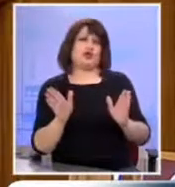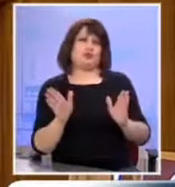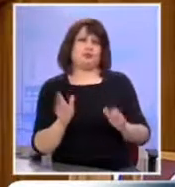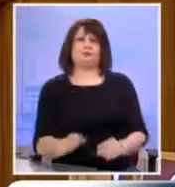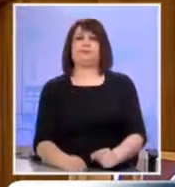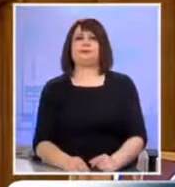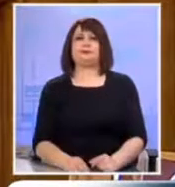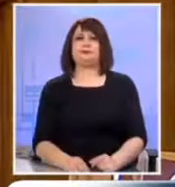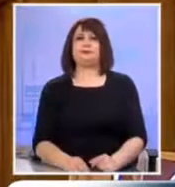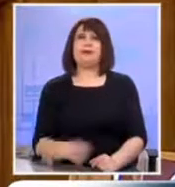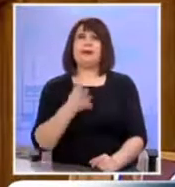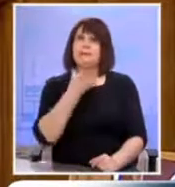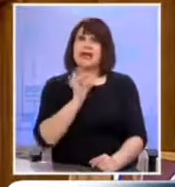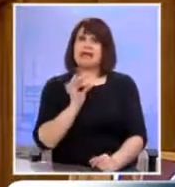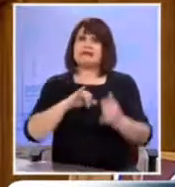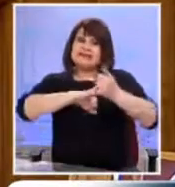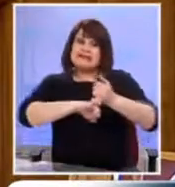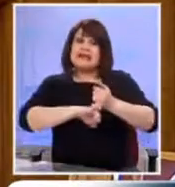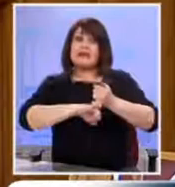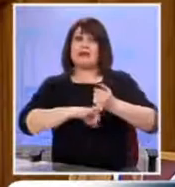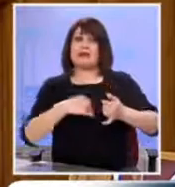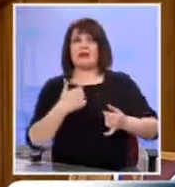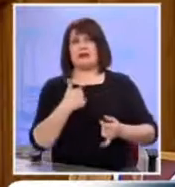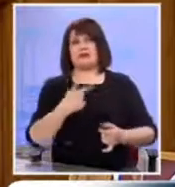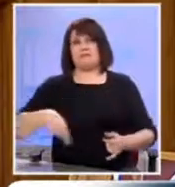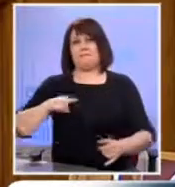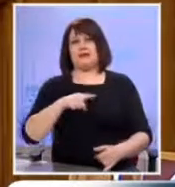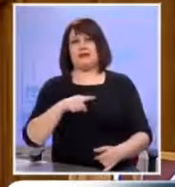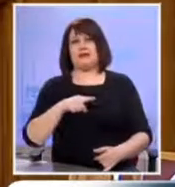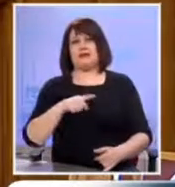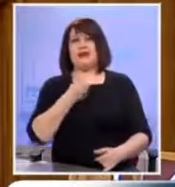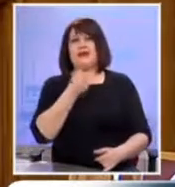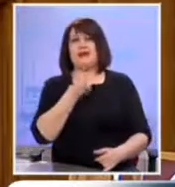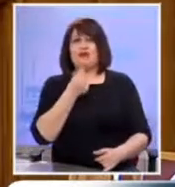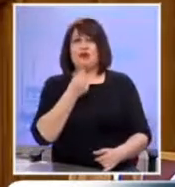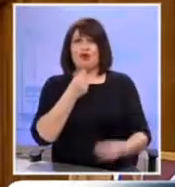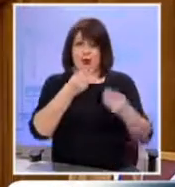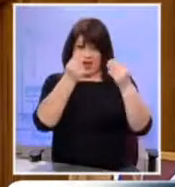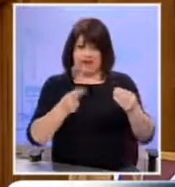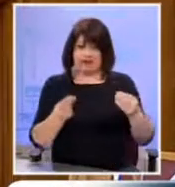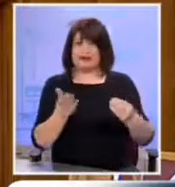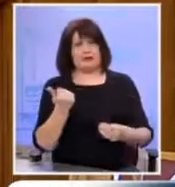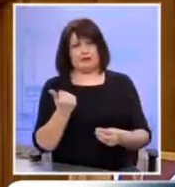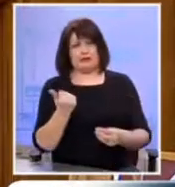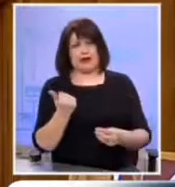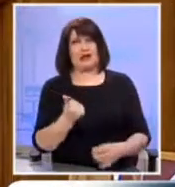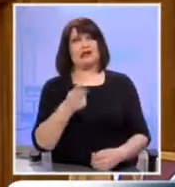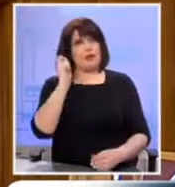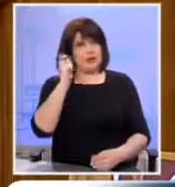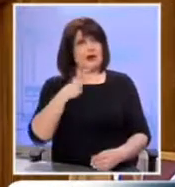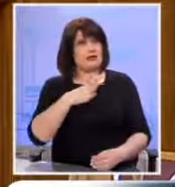Με αυτά τα στοιχήματα θέλουμε να αναμετρηθούμε. Έτοιμες και εύκολες συνταγές δεν υπάρχουν. Υπάρχει πολιτική